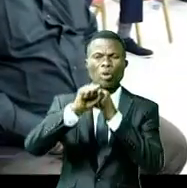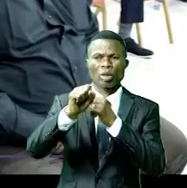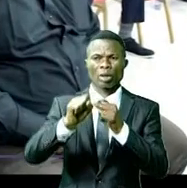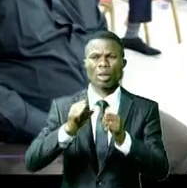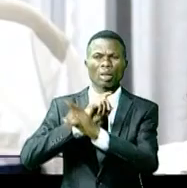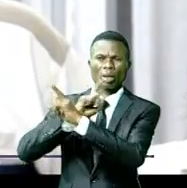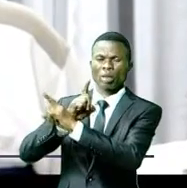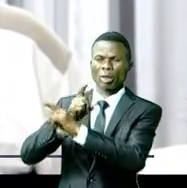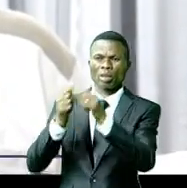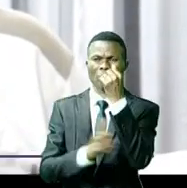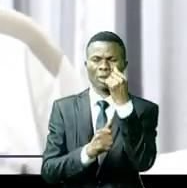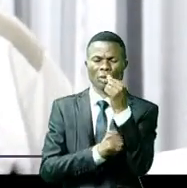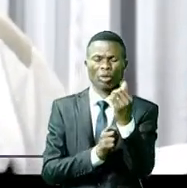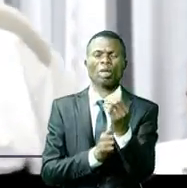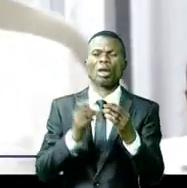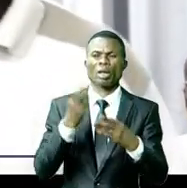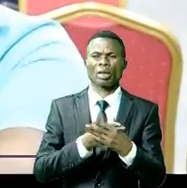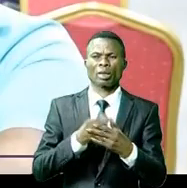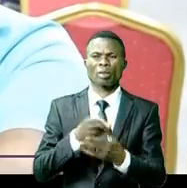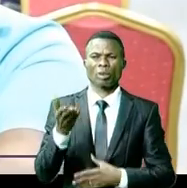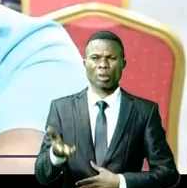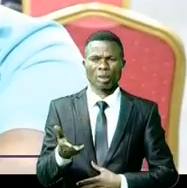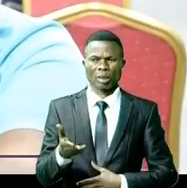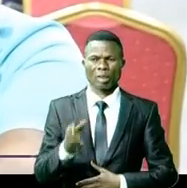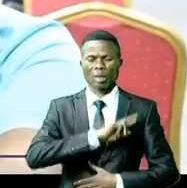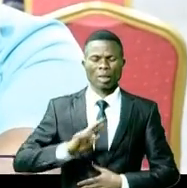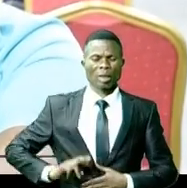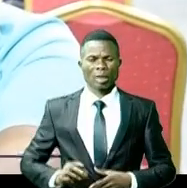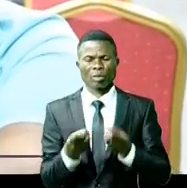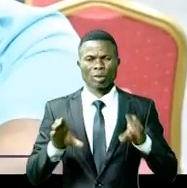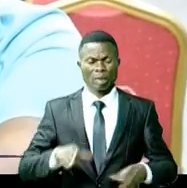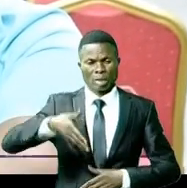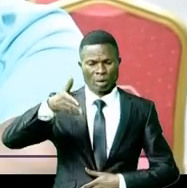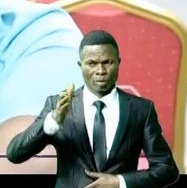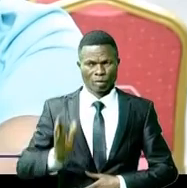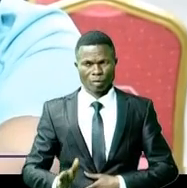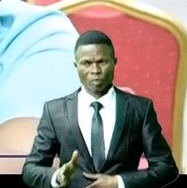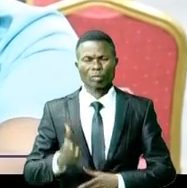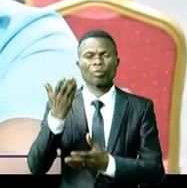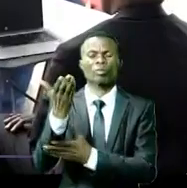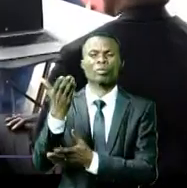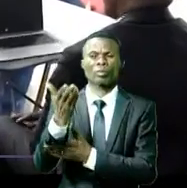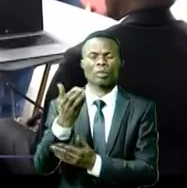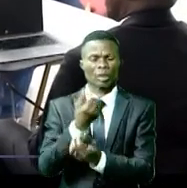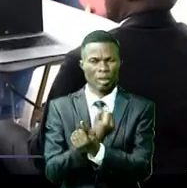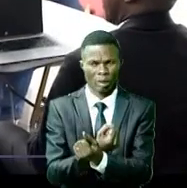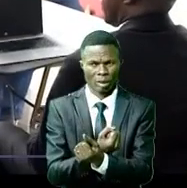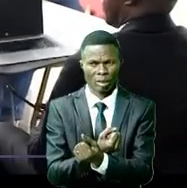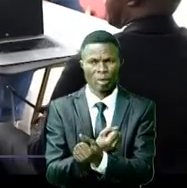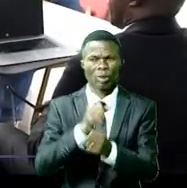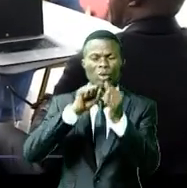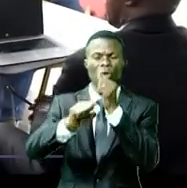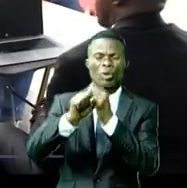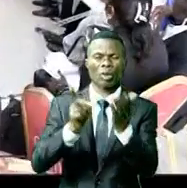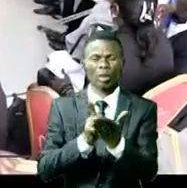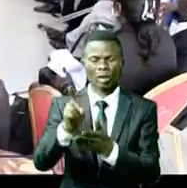de la protection des droits des personnes vivant avec handicap en RDC. Les experts ont recommandé le respect et la promotion